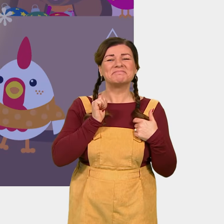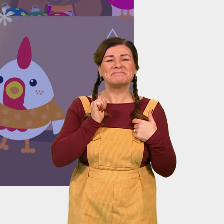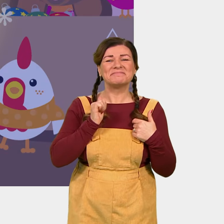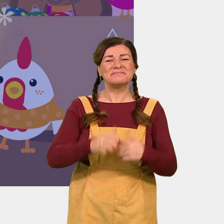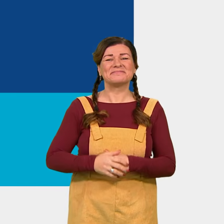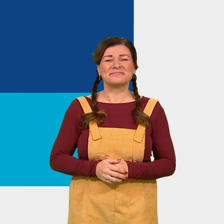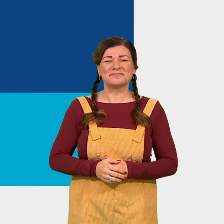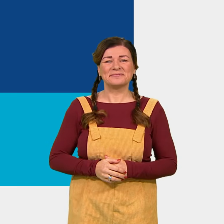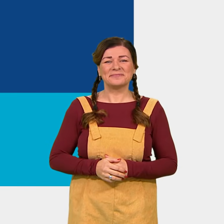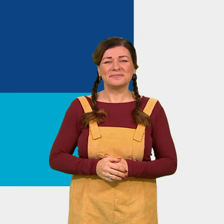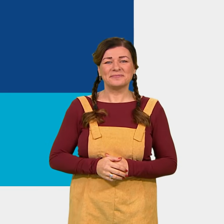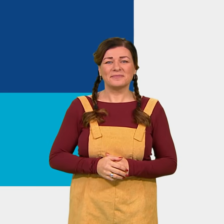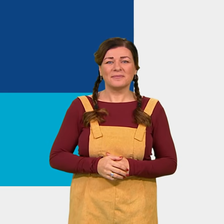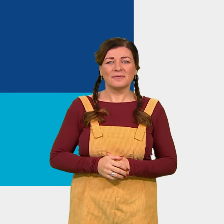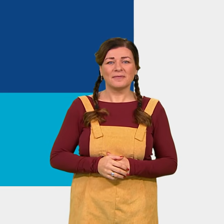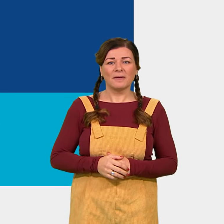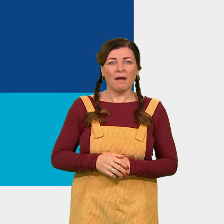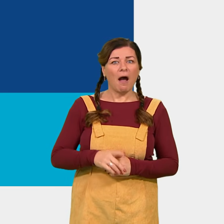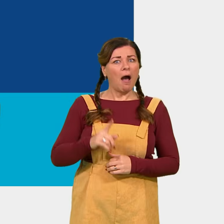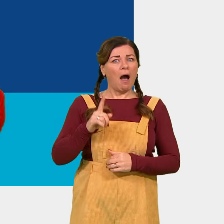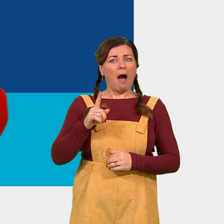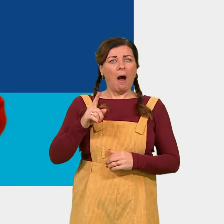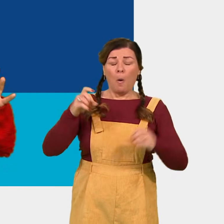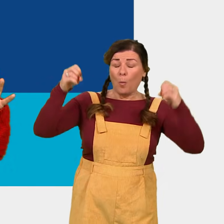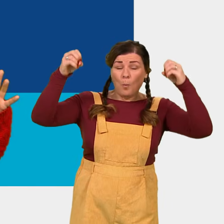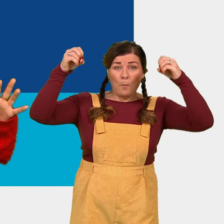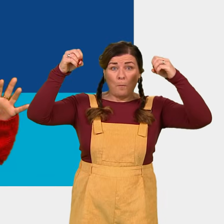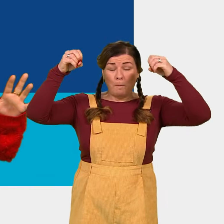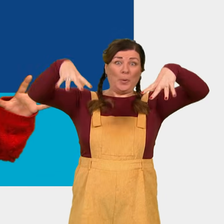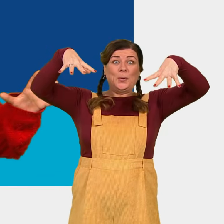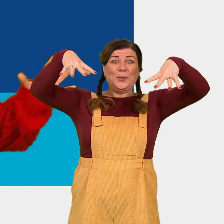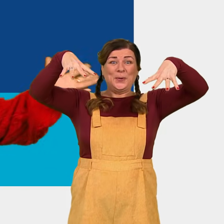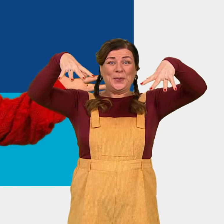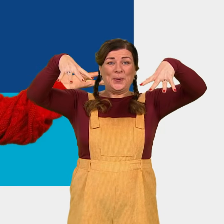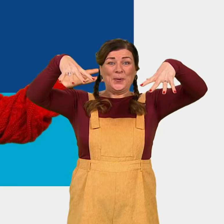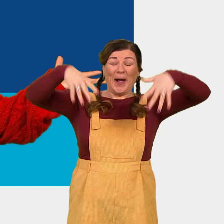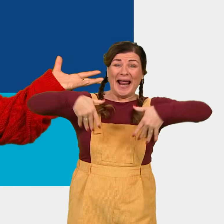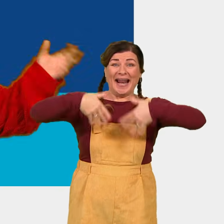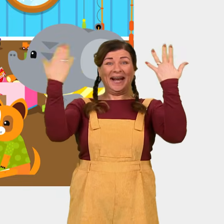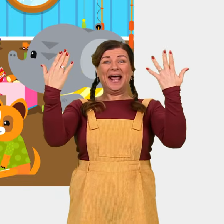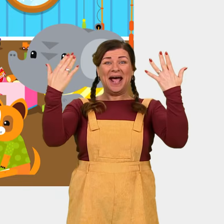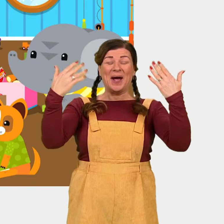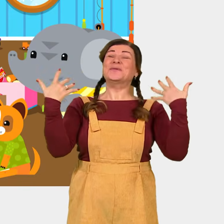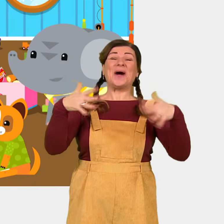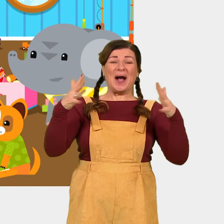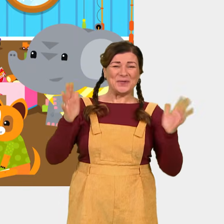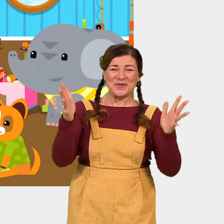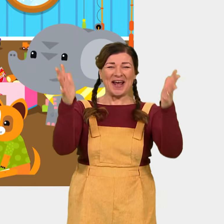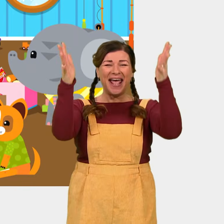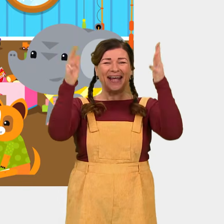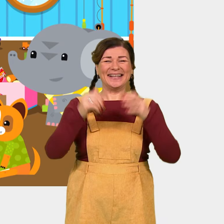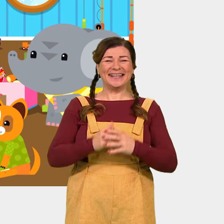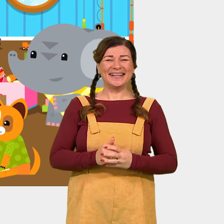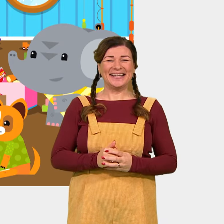Miriam. Yn sydyn, daeth holl oliadau TQ ymlaen.